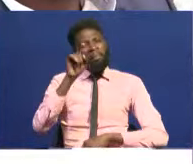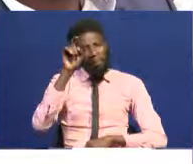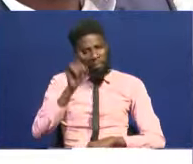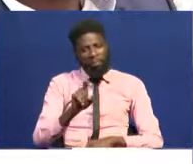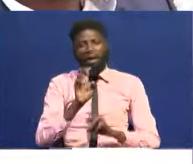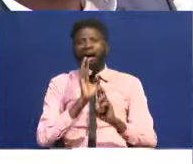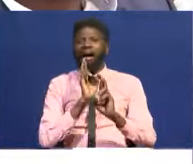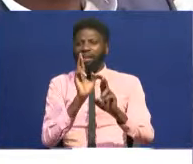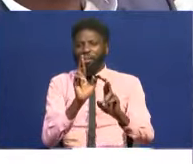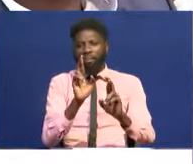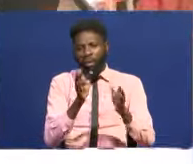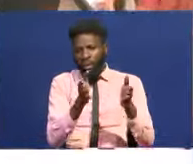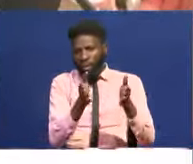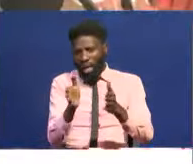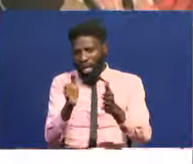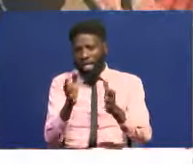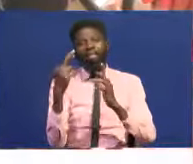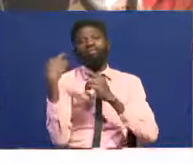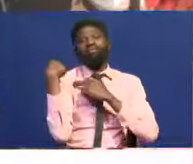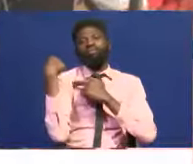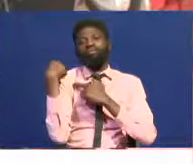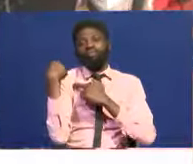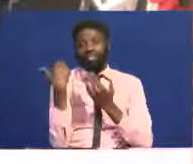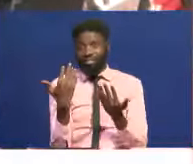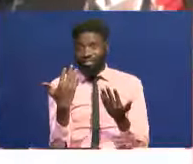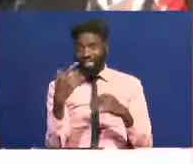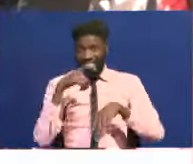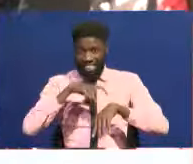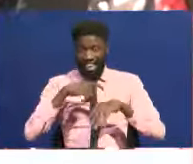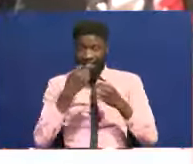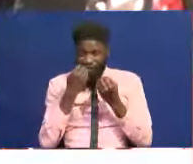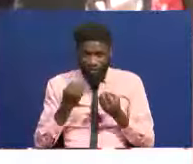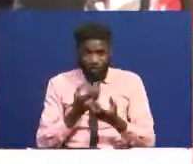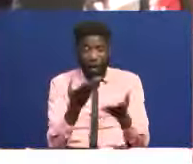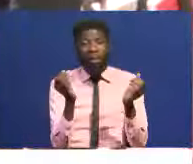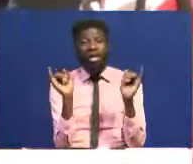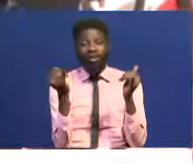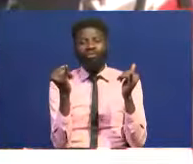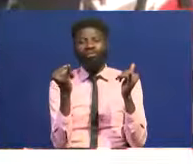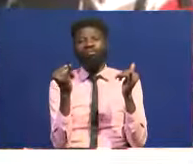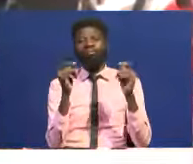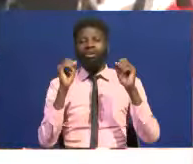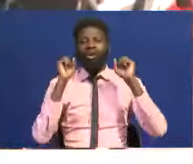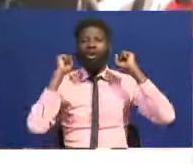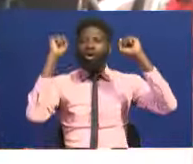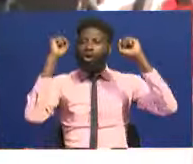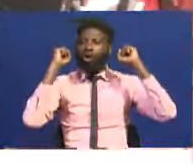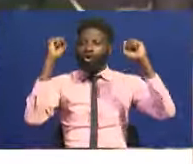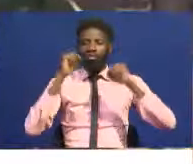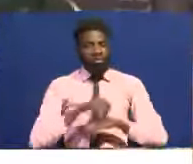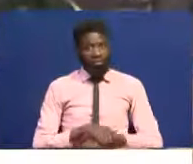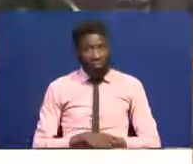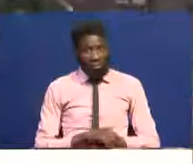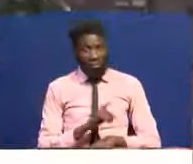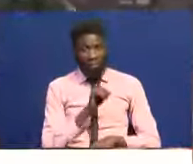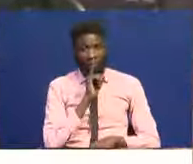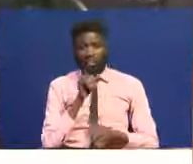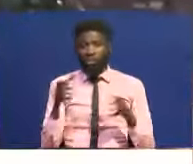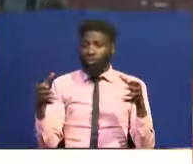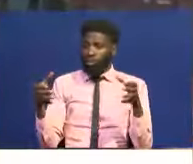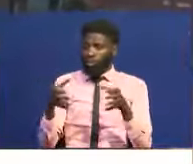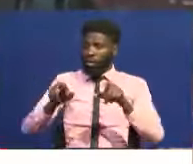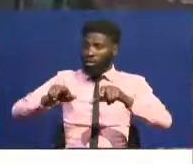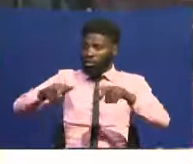wananchi, hasa wakati huu ambapo taifa hili linashuhudia maandamano, akisema sekta hiyo ina jukumu la kuandika na kupeperusha habari za